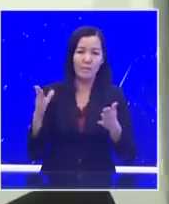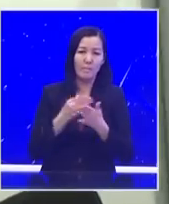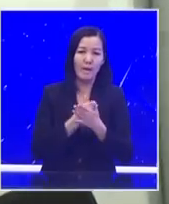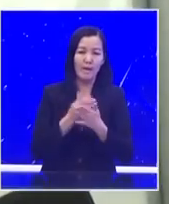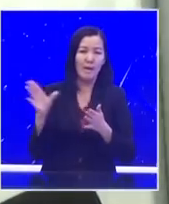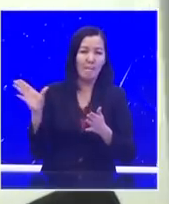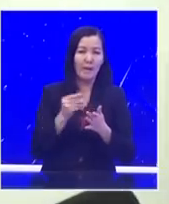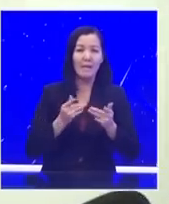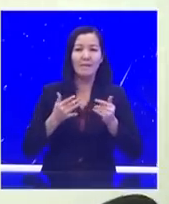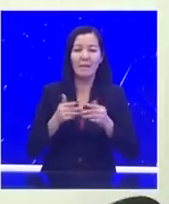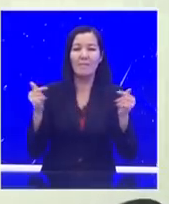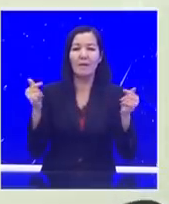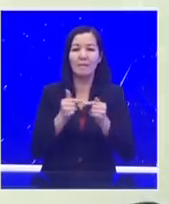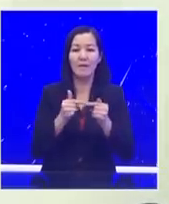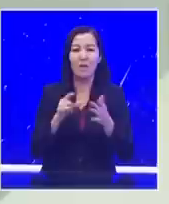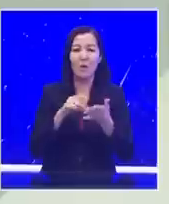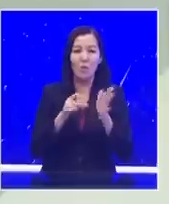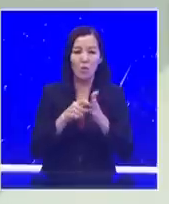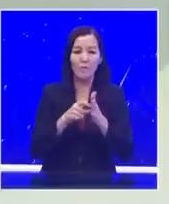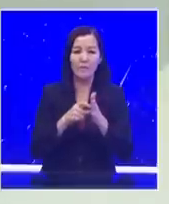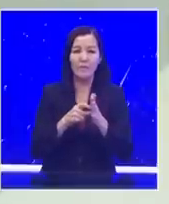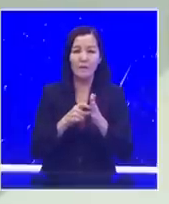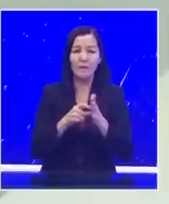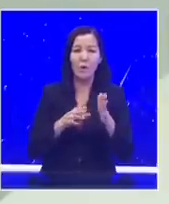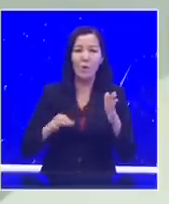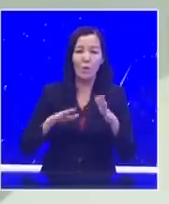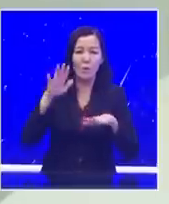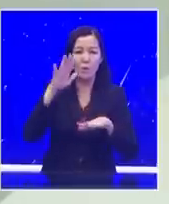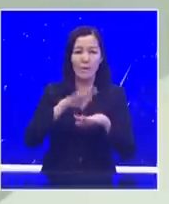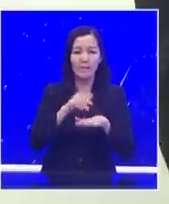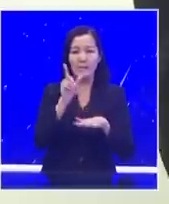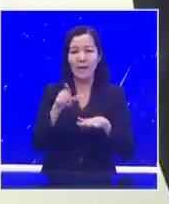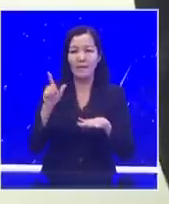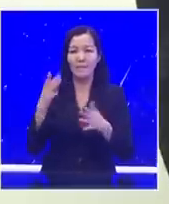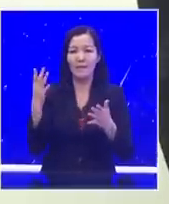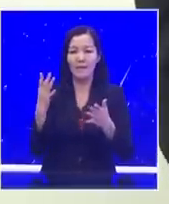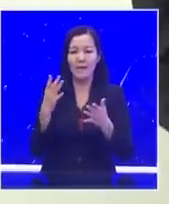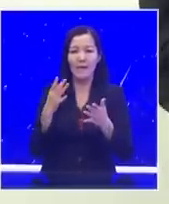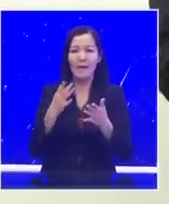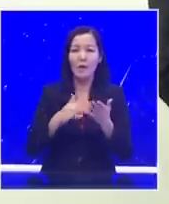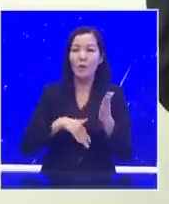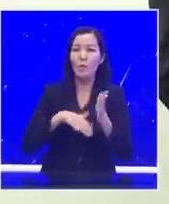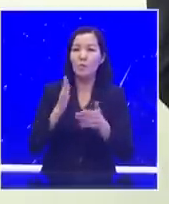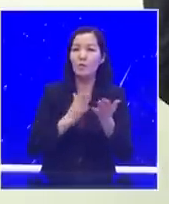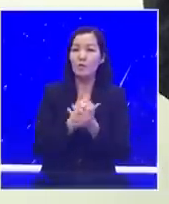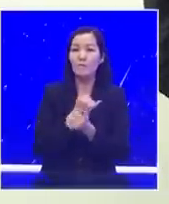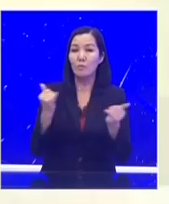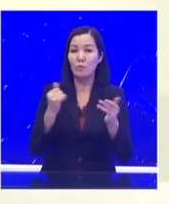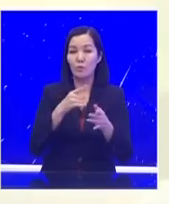талапқа сәйкес келетін фронт-офис. Сонысына қарай өңір басшысы да азаматтарға сапалы қызмет көрсету керектігін